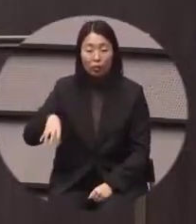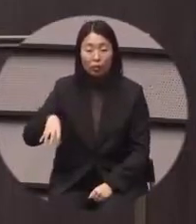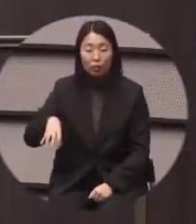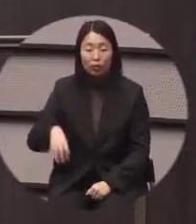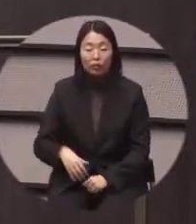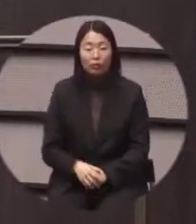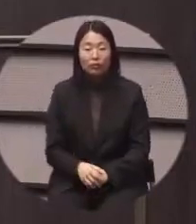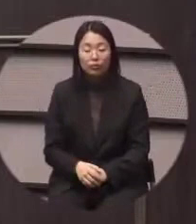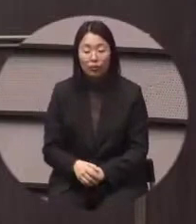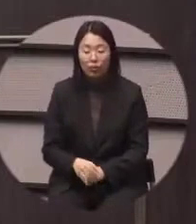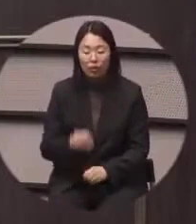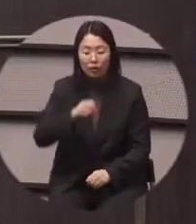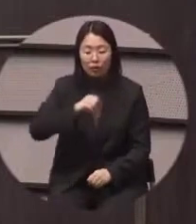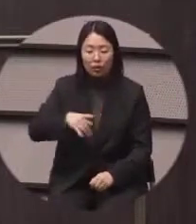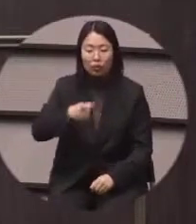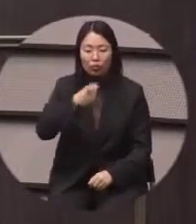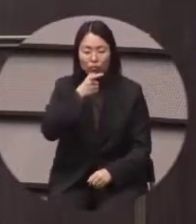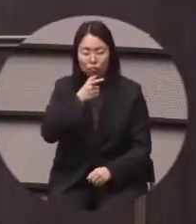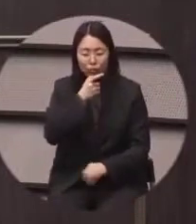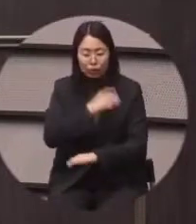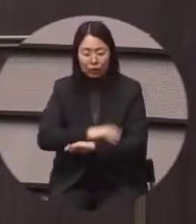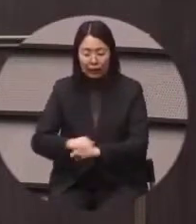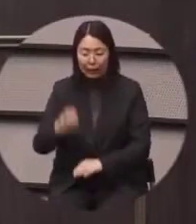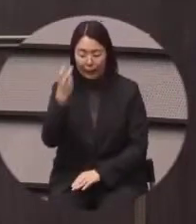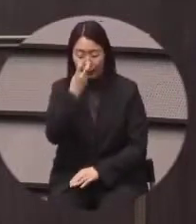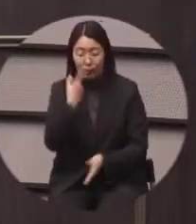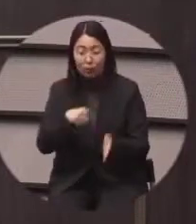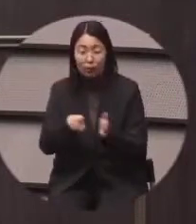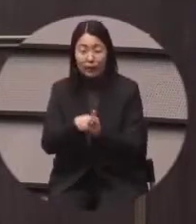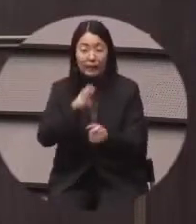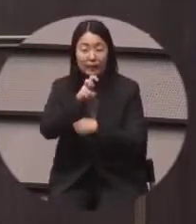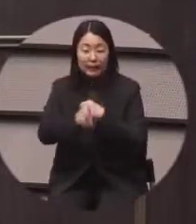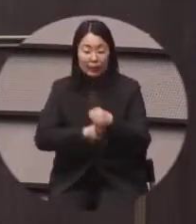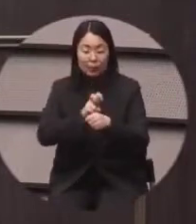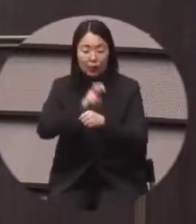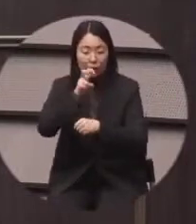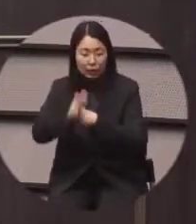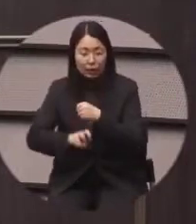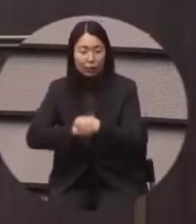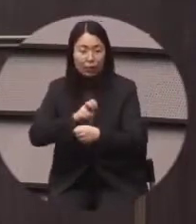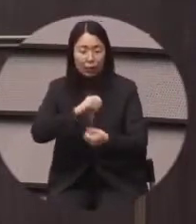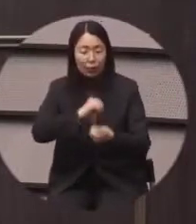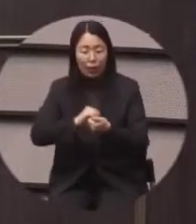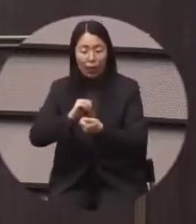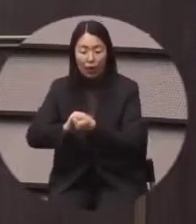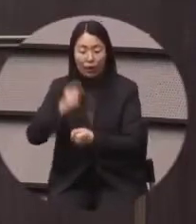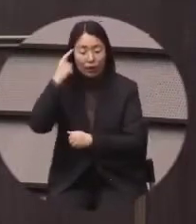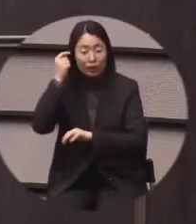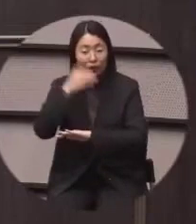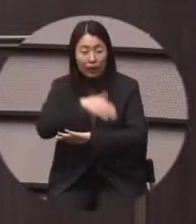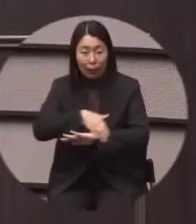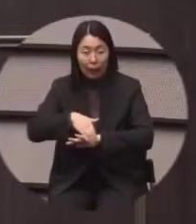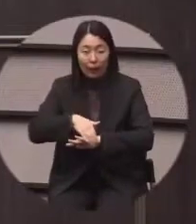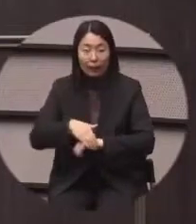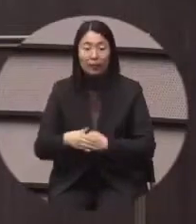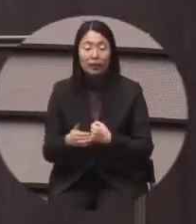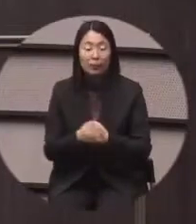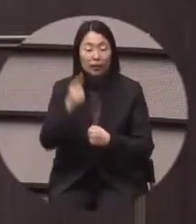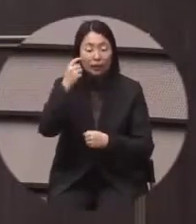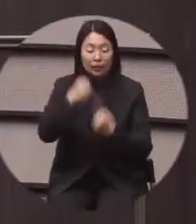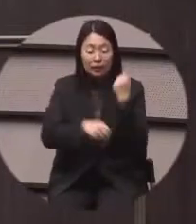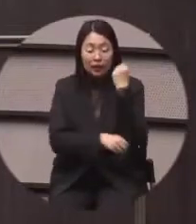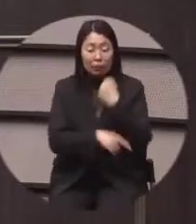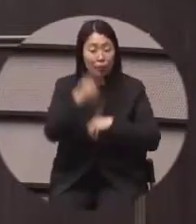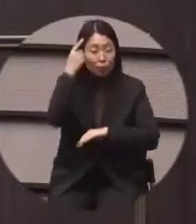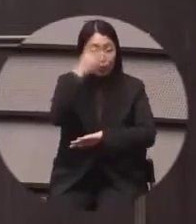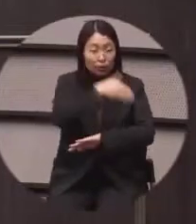오수를 적정 처리하기 위한 20년 단위의 중장기적인 정비계획으로서 기본계획 수립